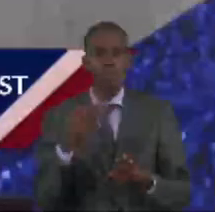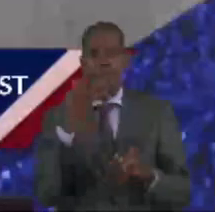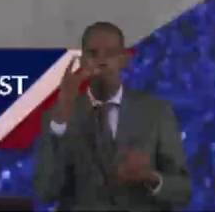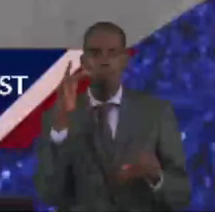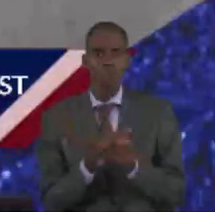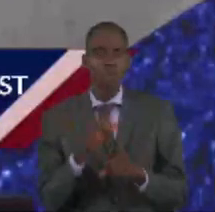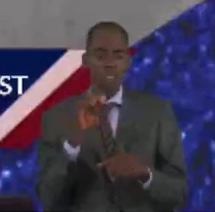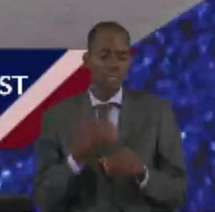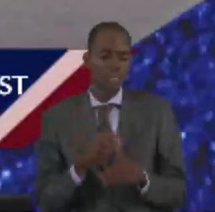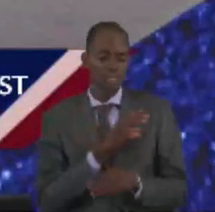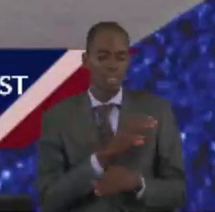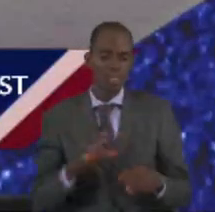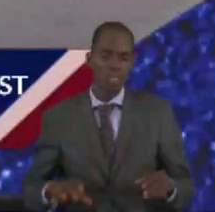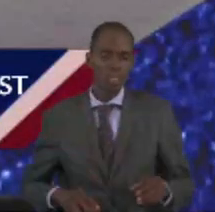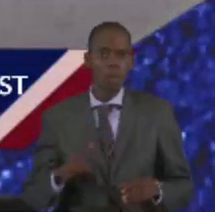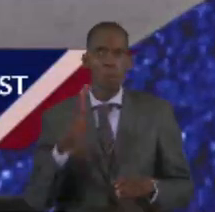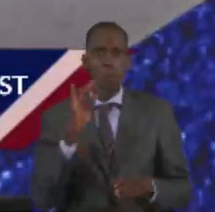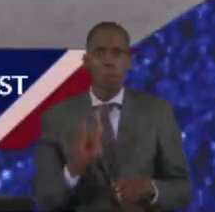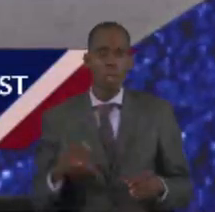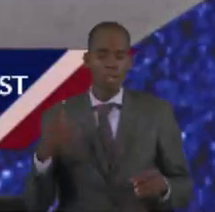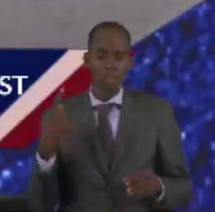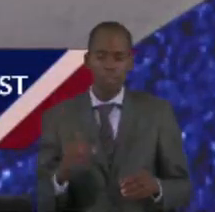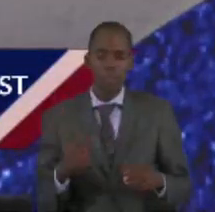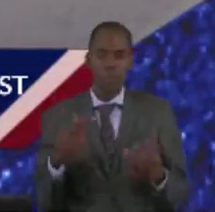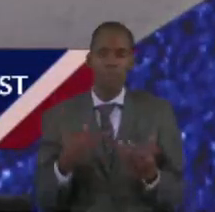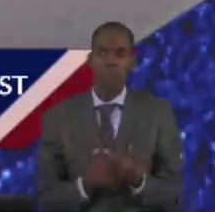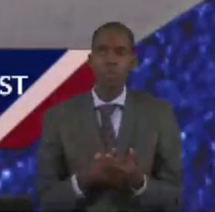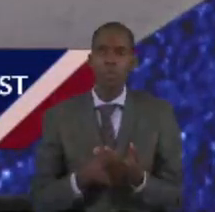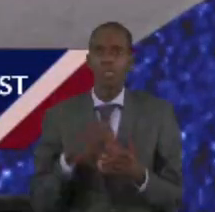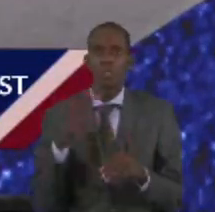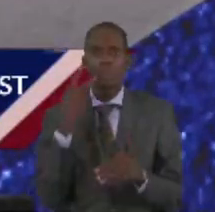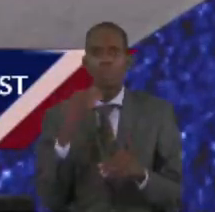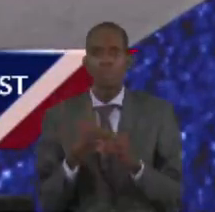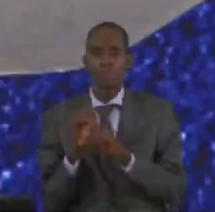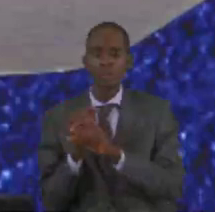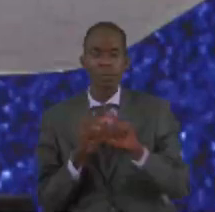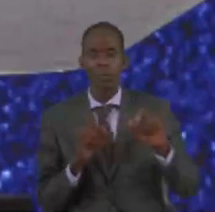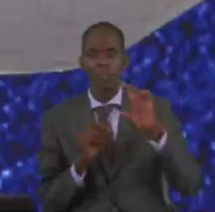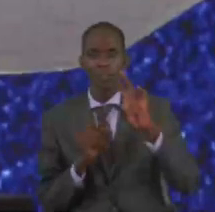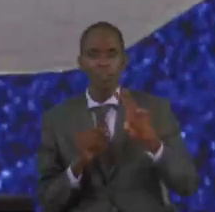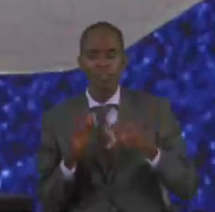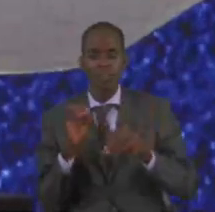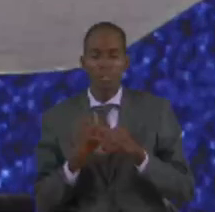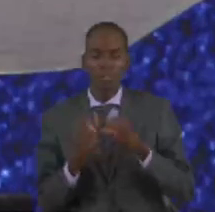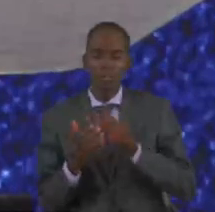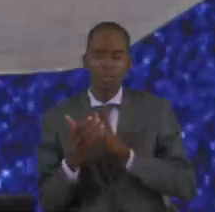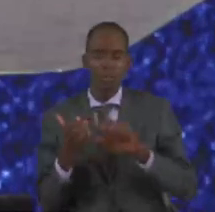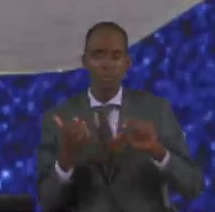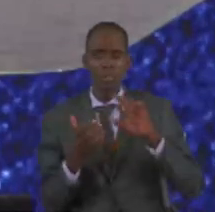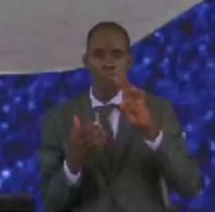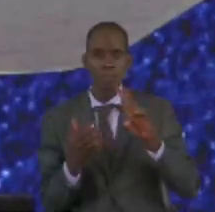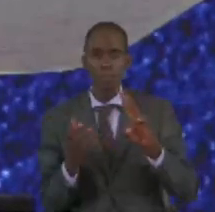et participe à la même promesse en Jésus-Christ par l'Évangile. Verset